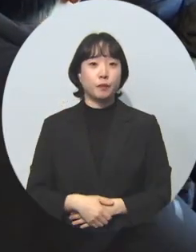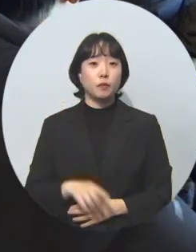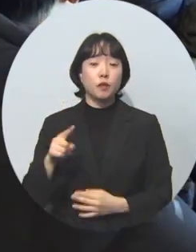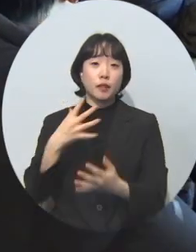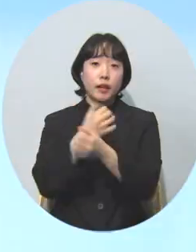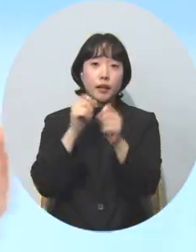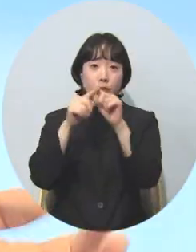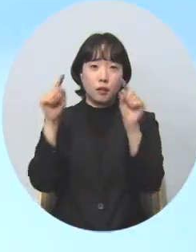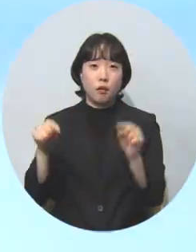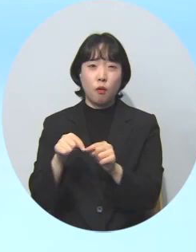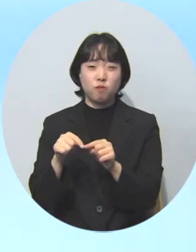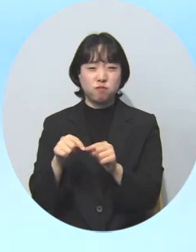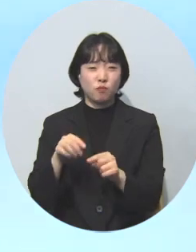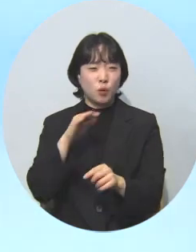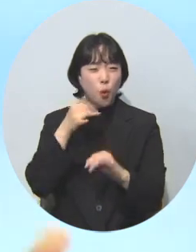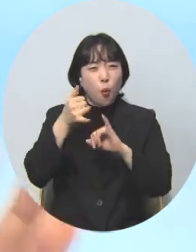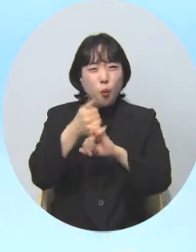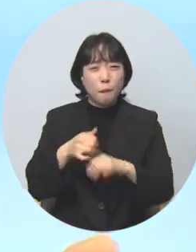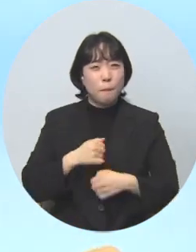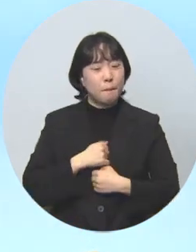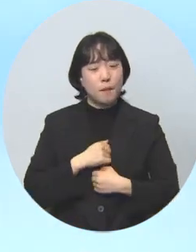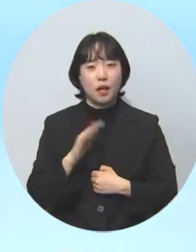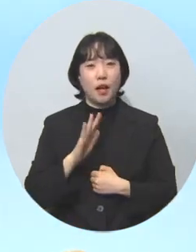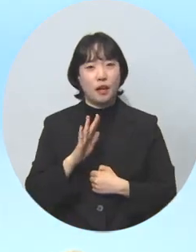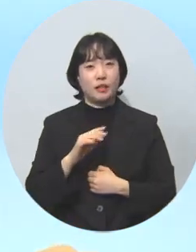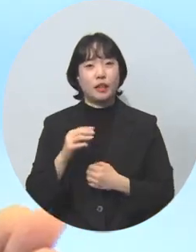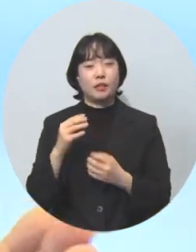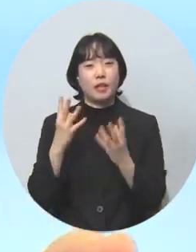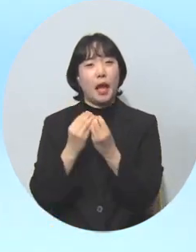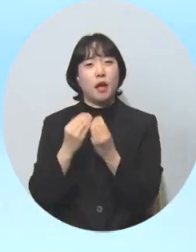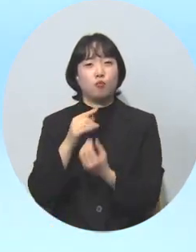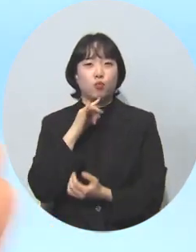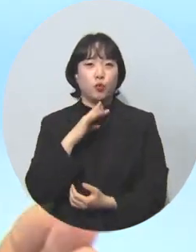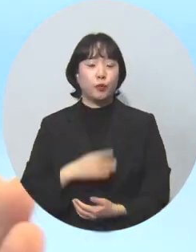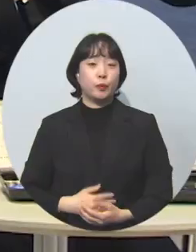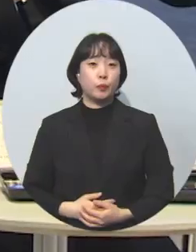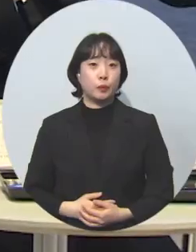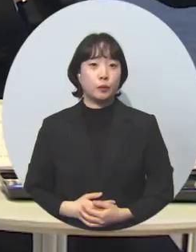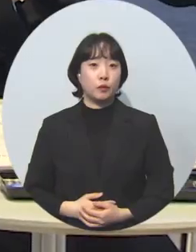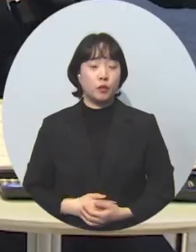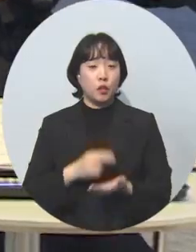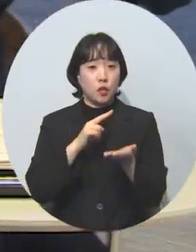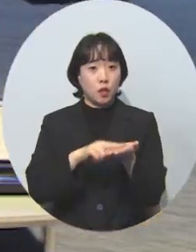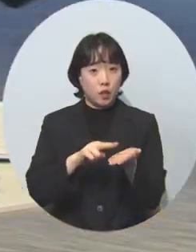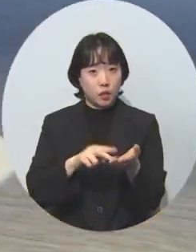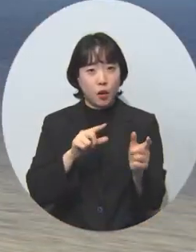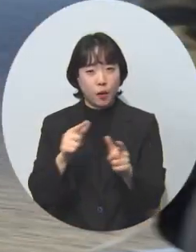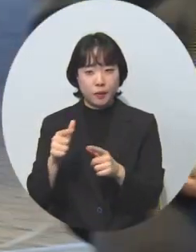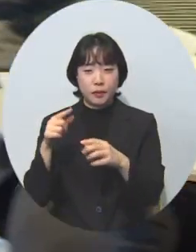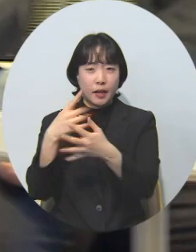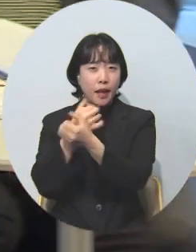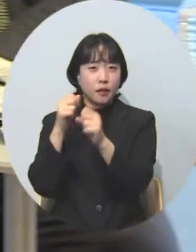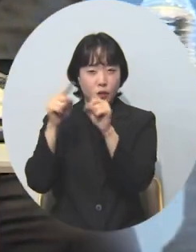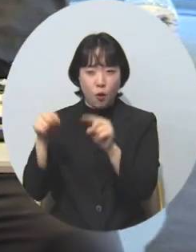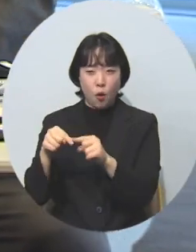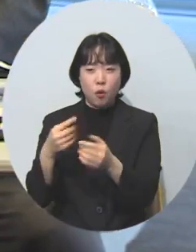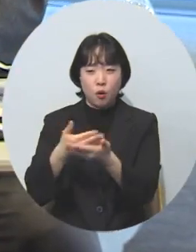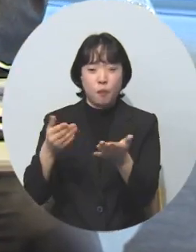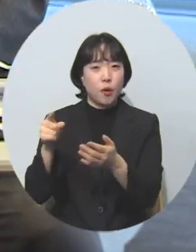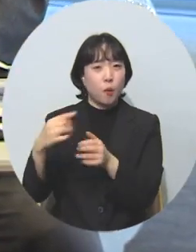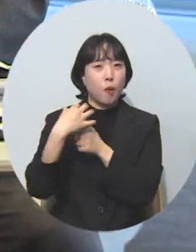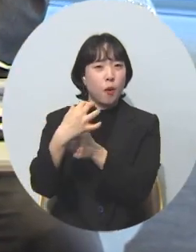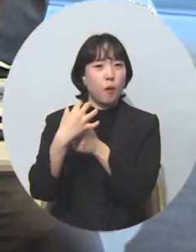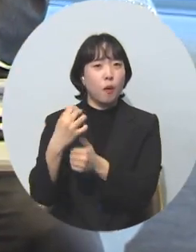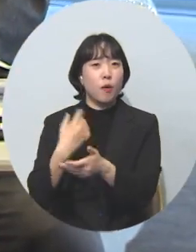종류로 강제성은 없습니다 정부는 만화웹툰 분야의 표준계약서 사용을 한을 포하고